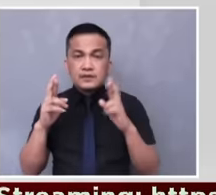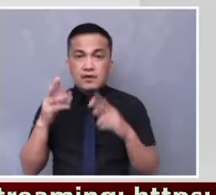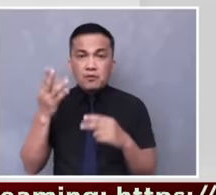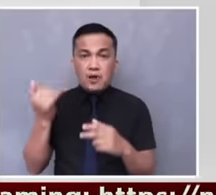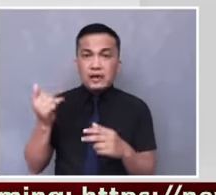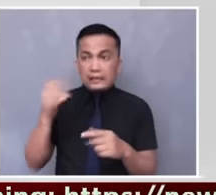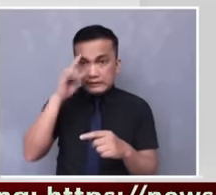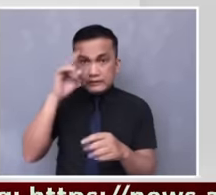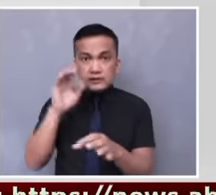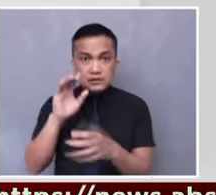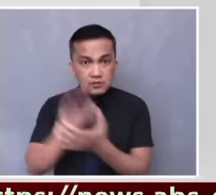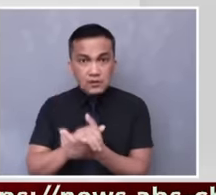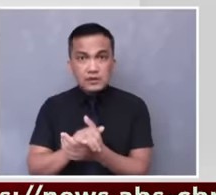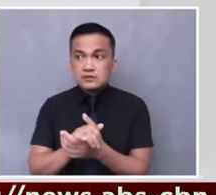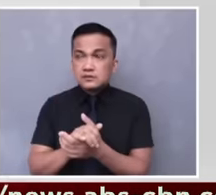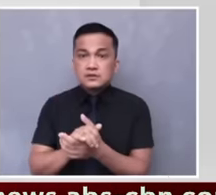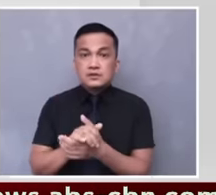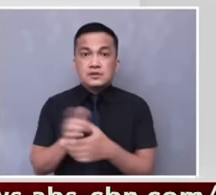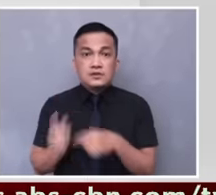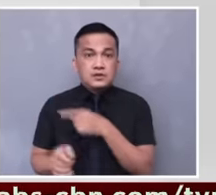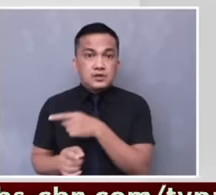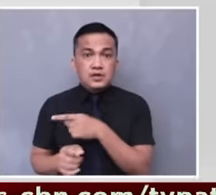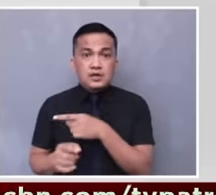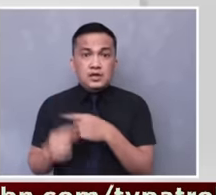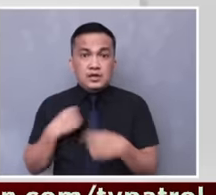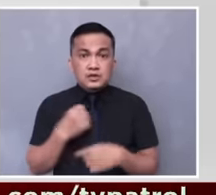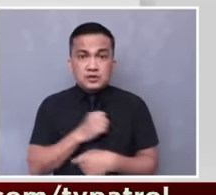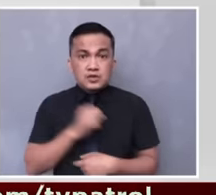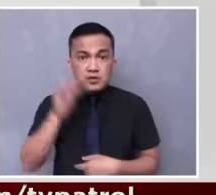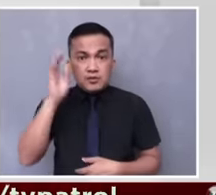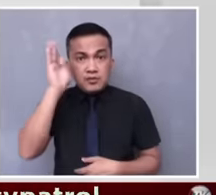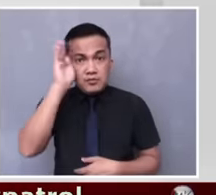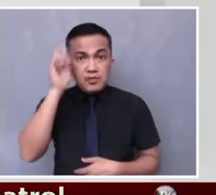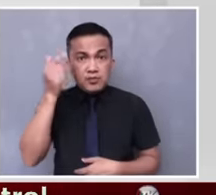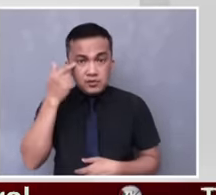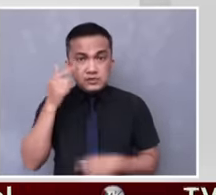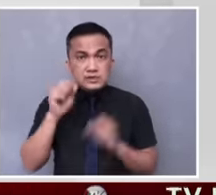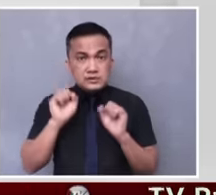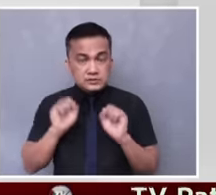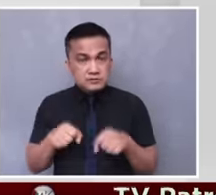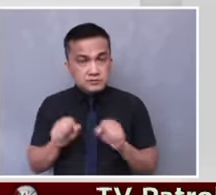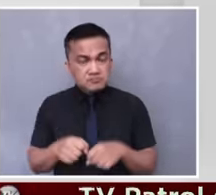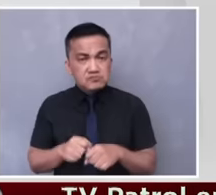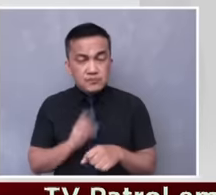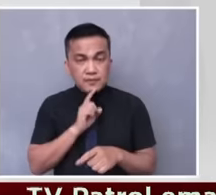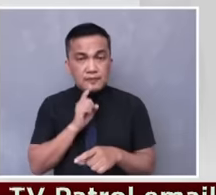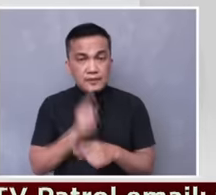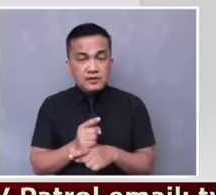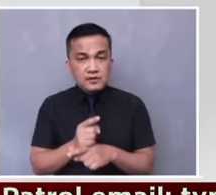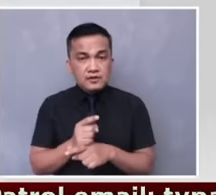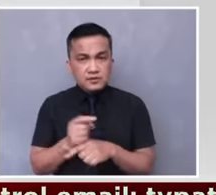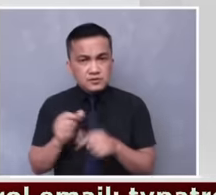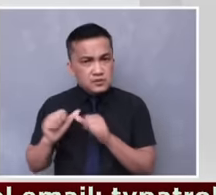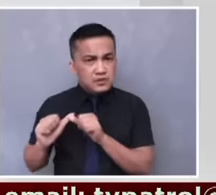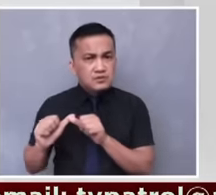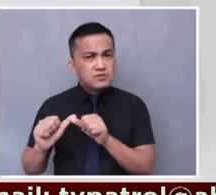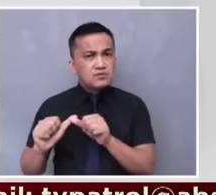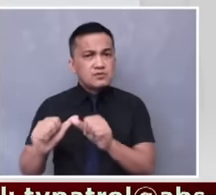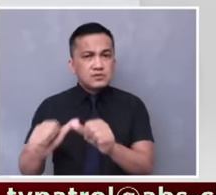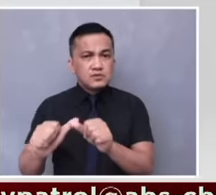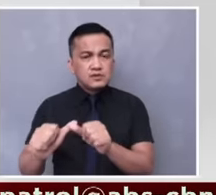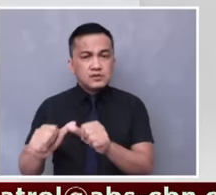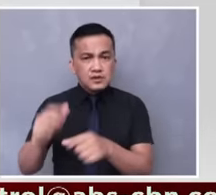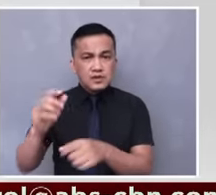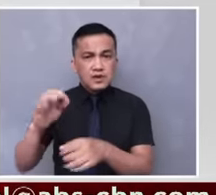sa na si Senator Bongo will be able to really carry on the program that